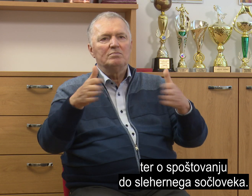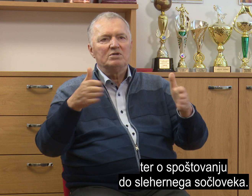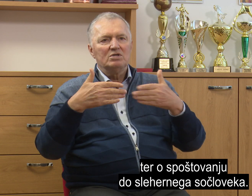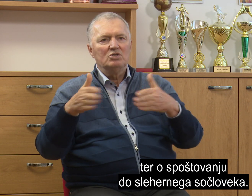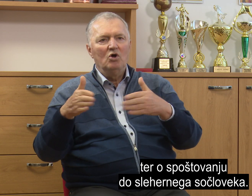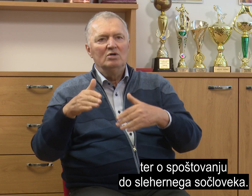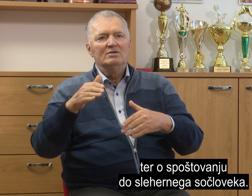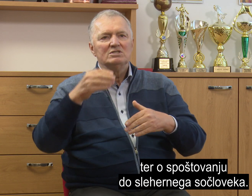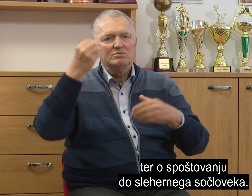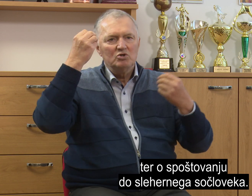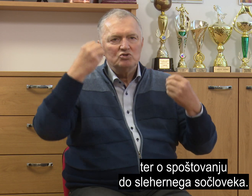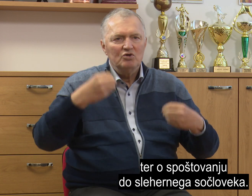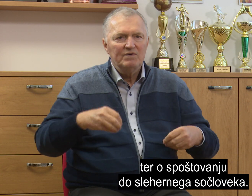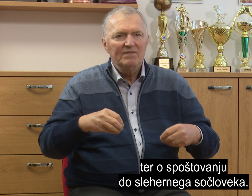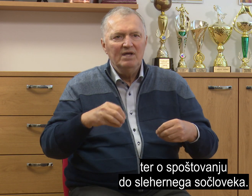slehernega sočloveka.